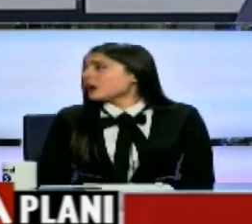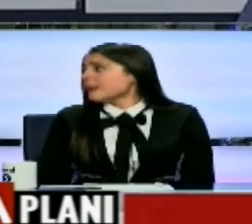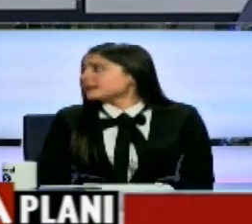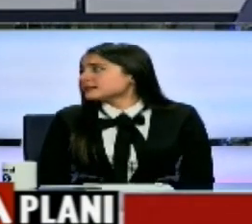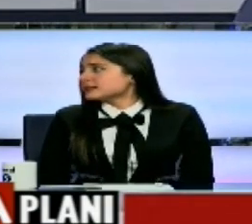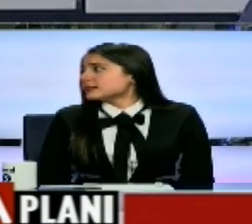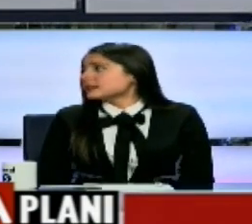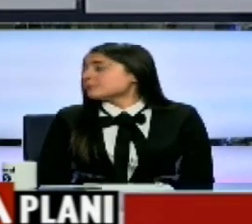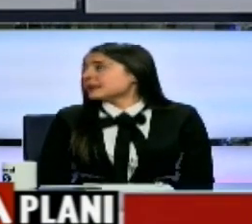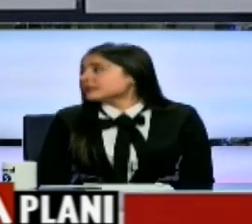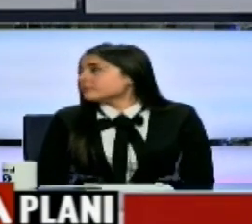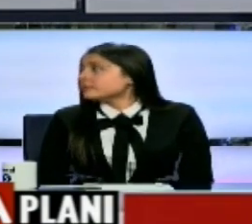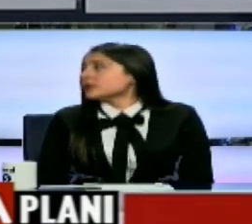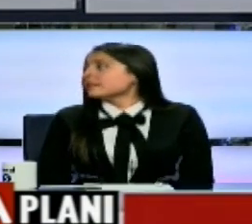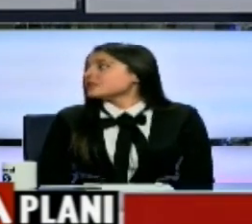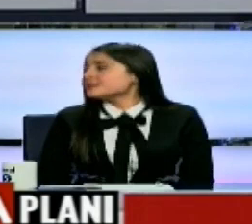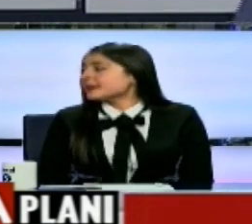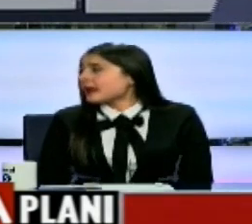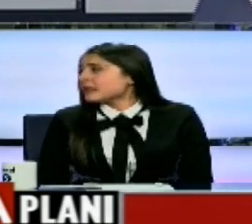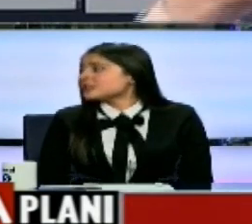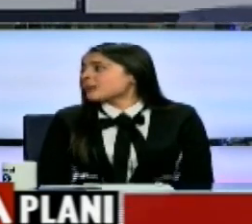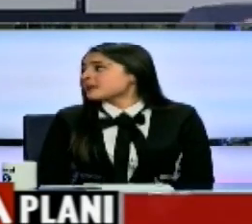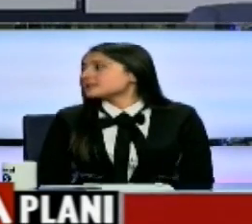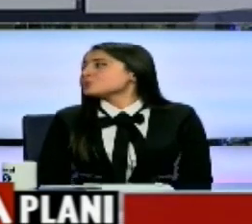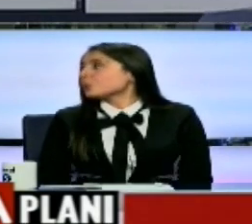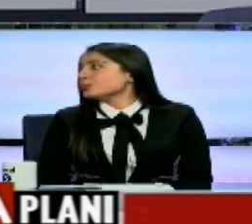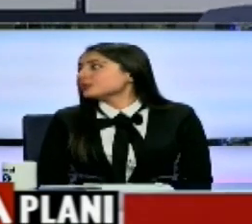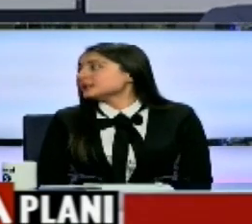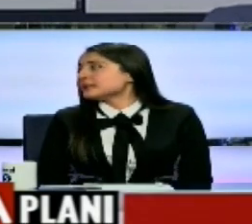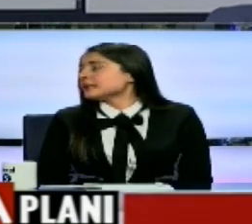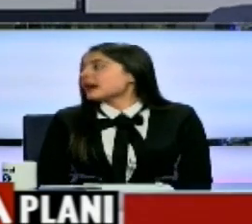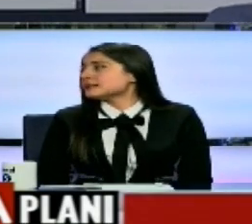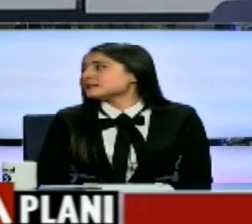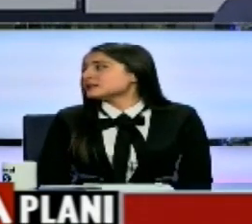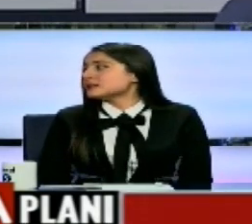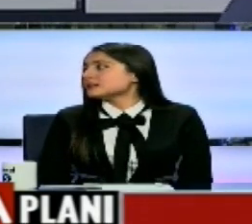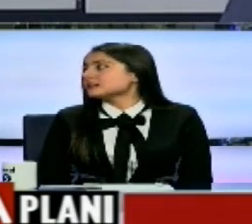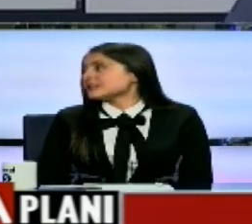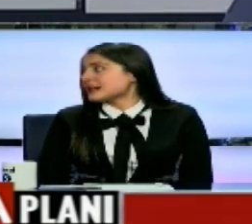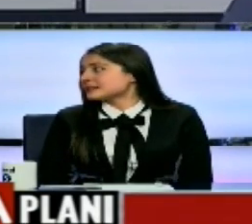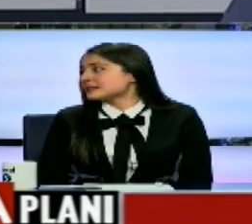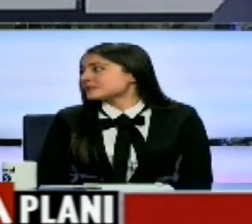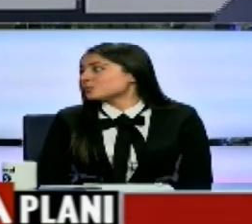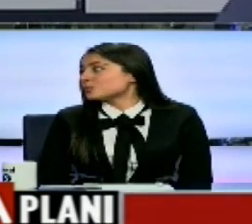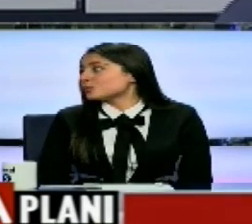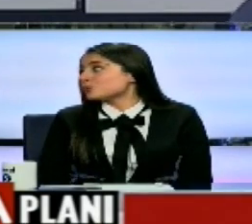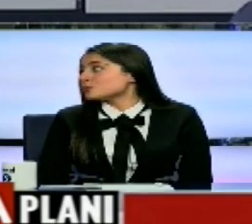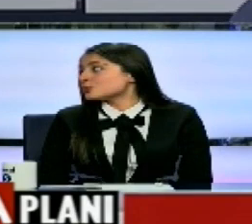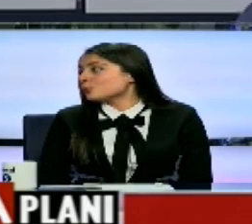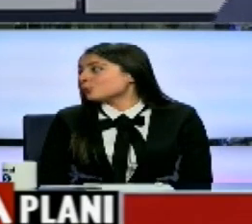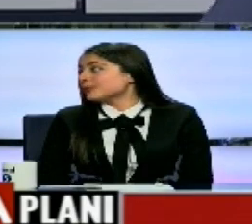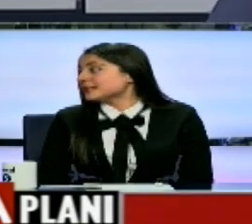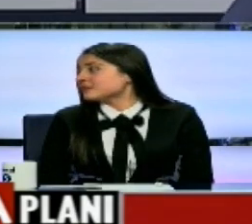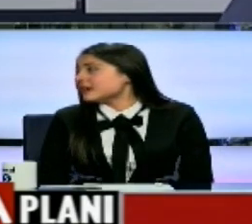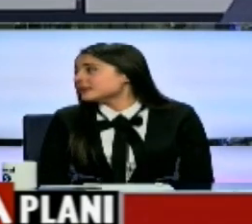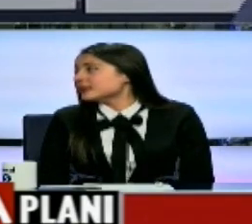AK Parti benim ve İşitme Engelliler Camiası'nda çok büyük yer kazandırdı. Çok büyük, gönlümüzde çok büyük